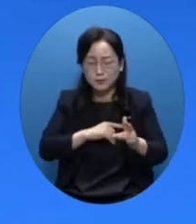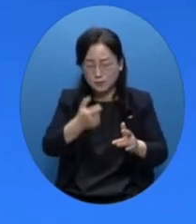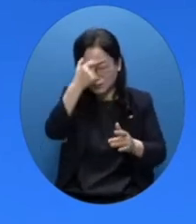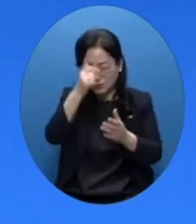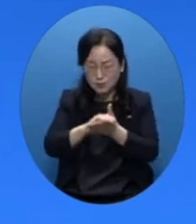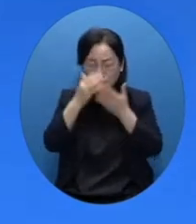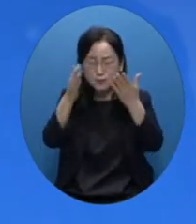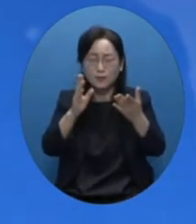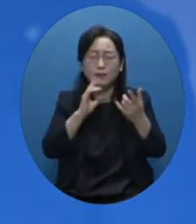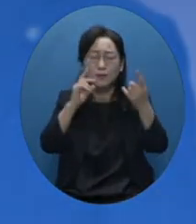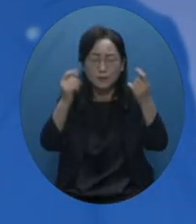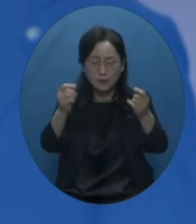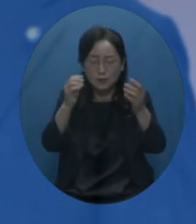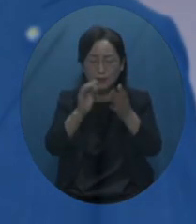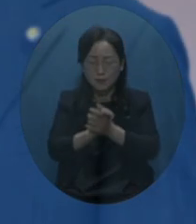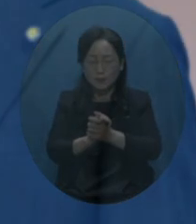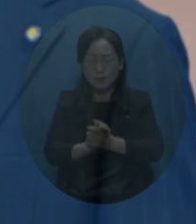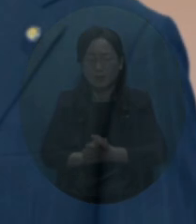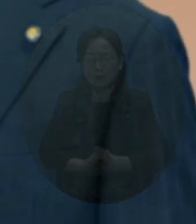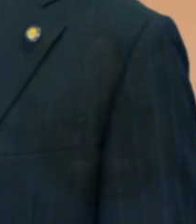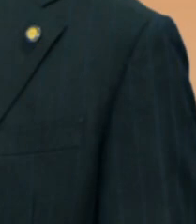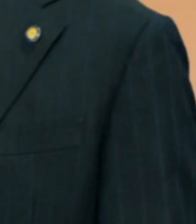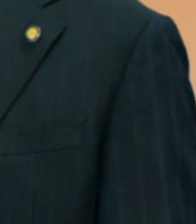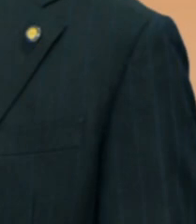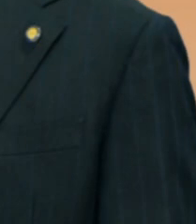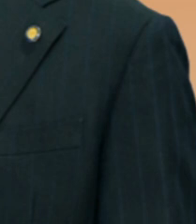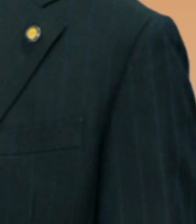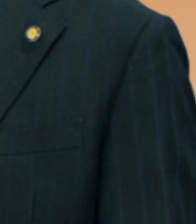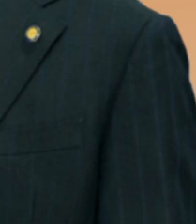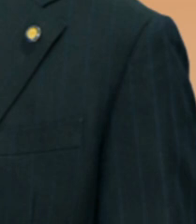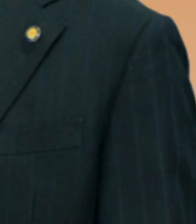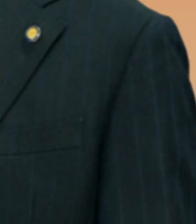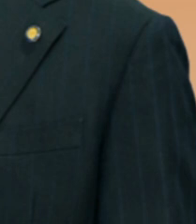기도 올리오 없나이다 라멘 잠시